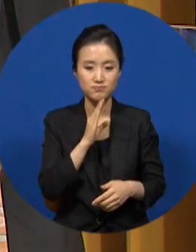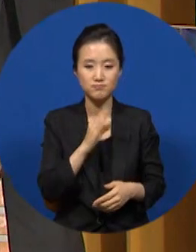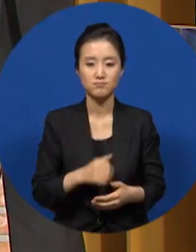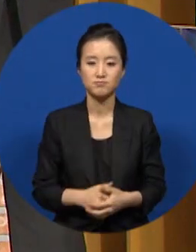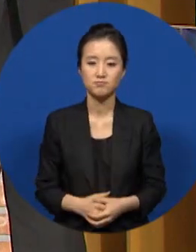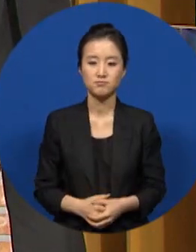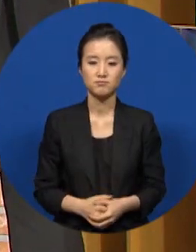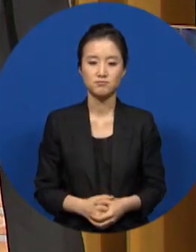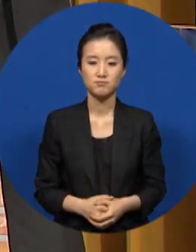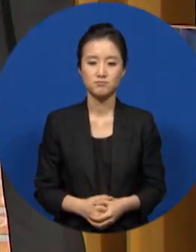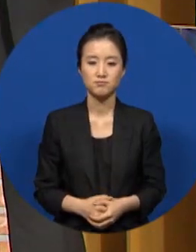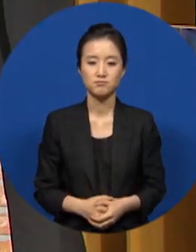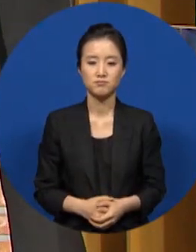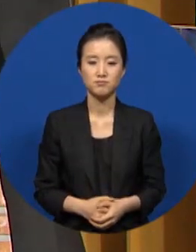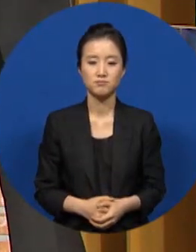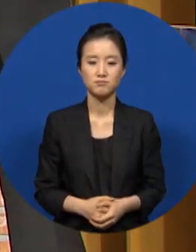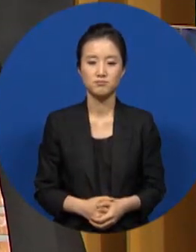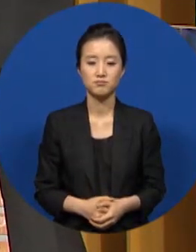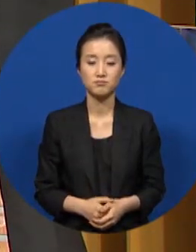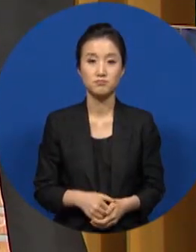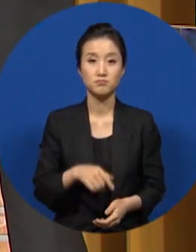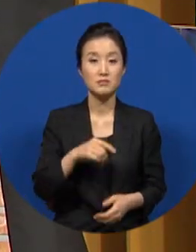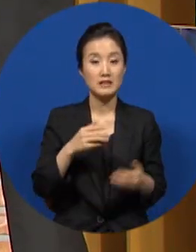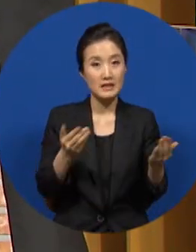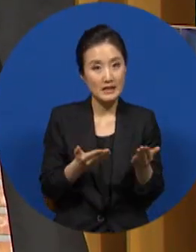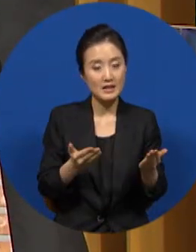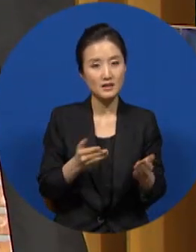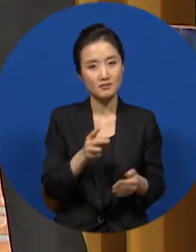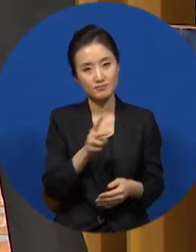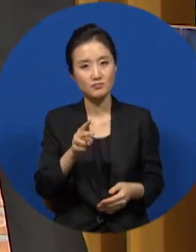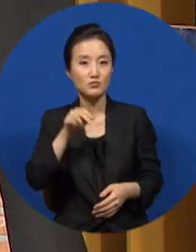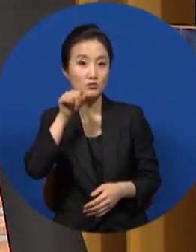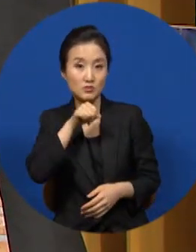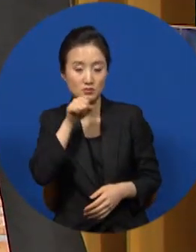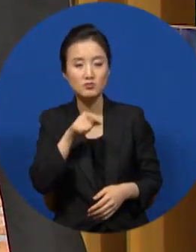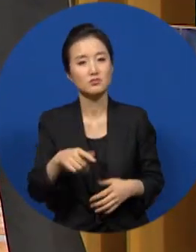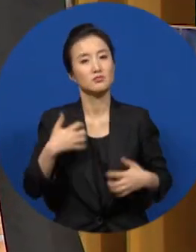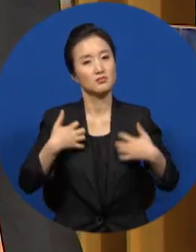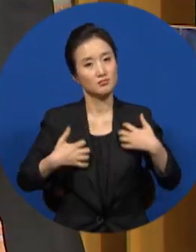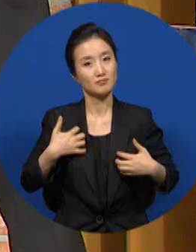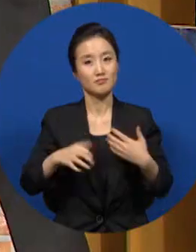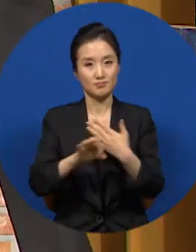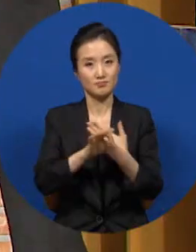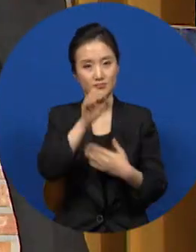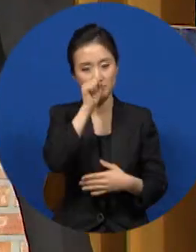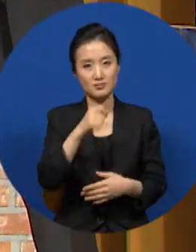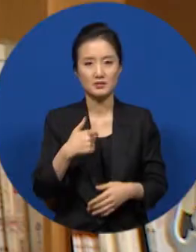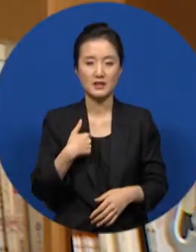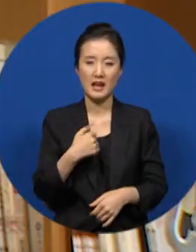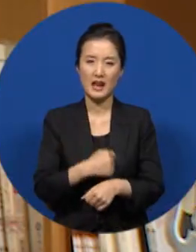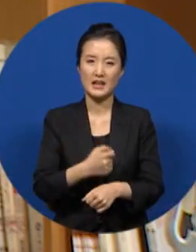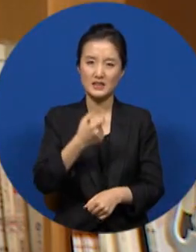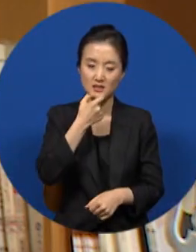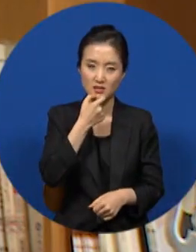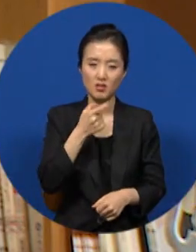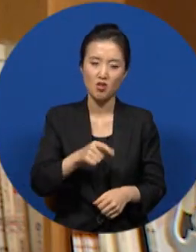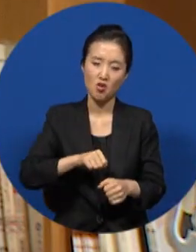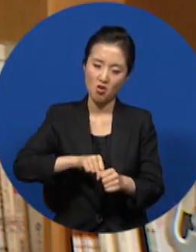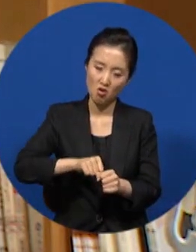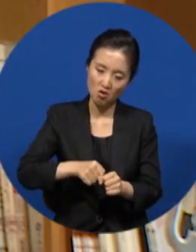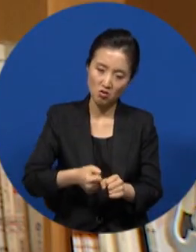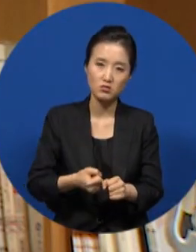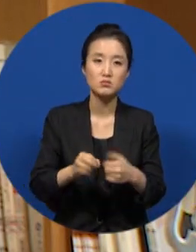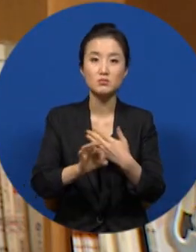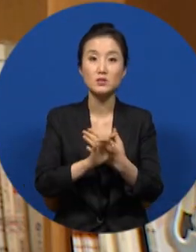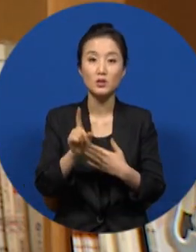그것이 취미가 직업으로 연결되면 가장 좋습니다. 오래 할 수 있고 내가 즐거워하는 일, 내가 하기 싫은 일을 억지로 하면서 이렇게 돈을 번다는 건 참